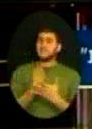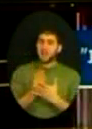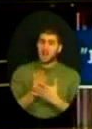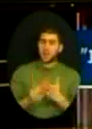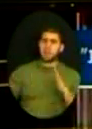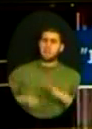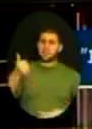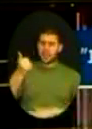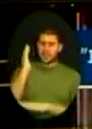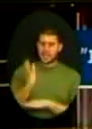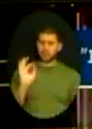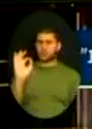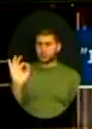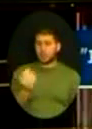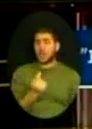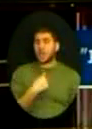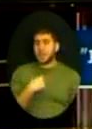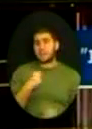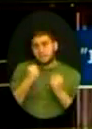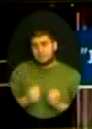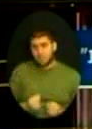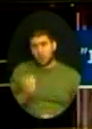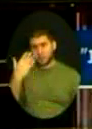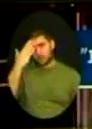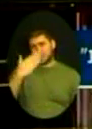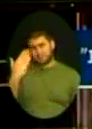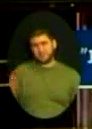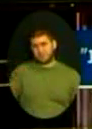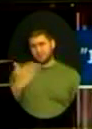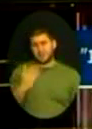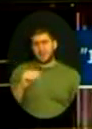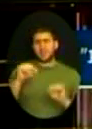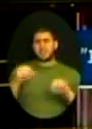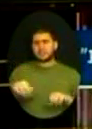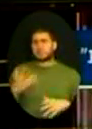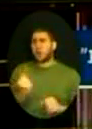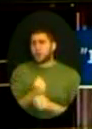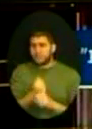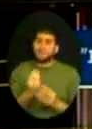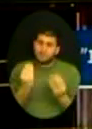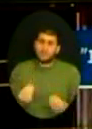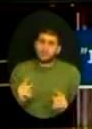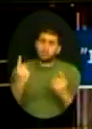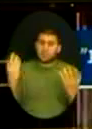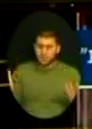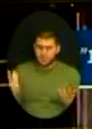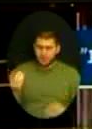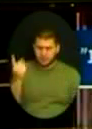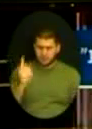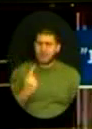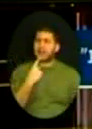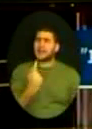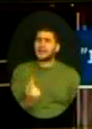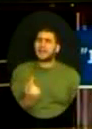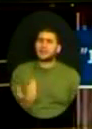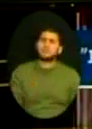תרצי, הבוס הישיר שלה. אני בטוחה שזה היה ידוע לנשיאה מה הוא עושה, וטוב שכך. עכשיו צריך להגיד,